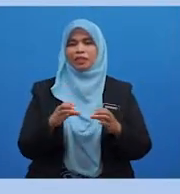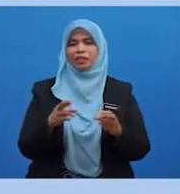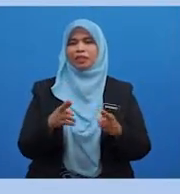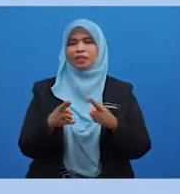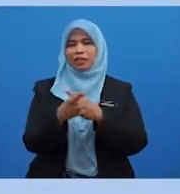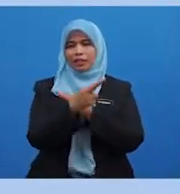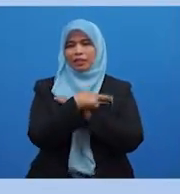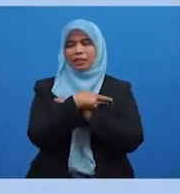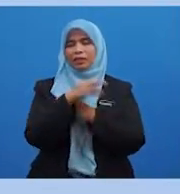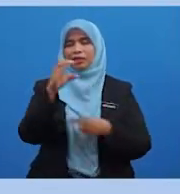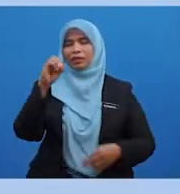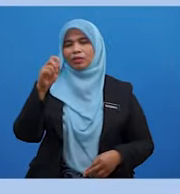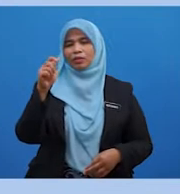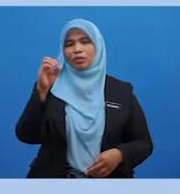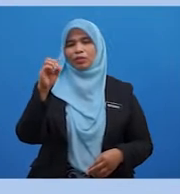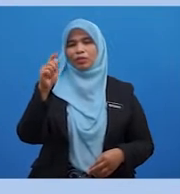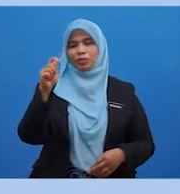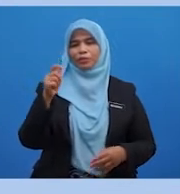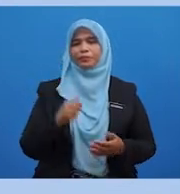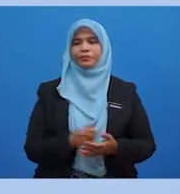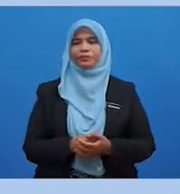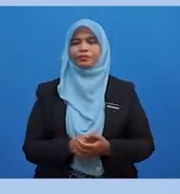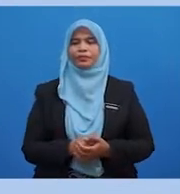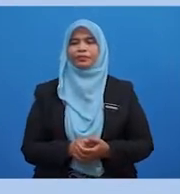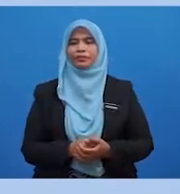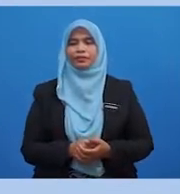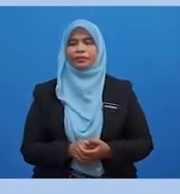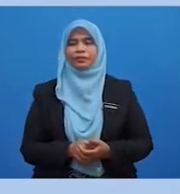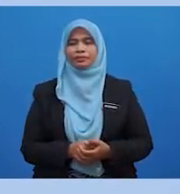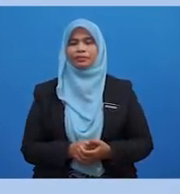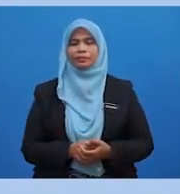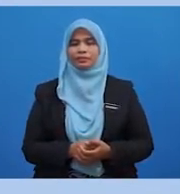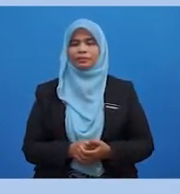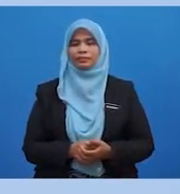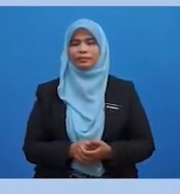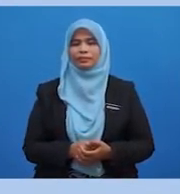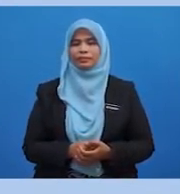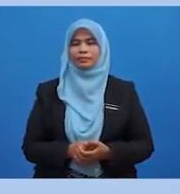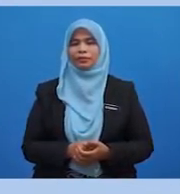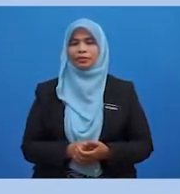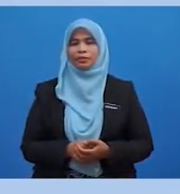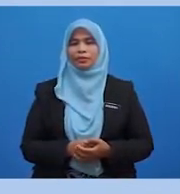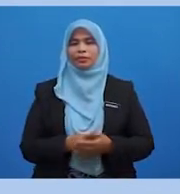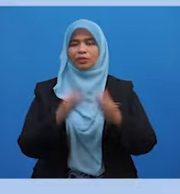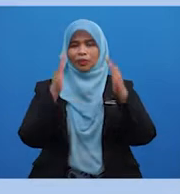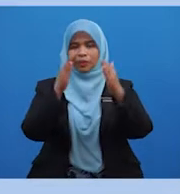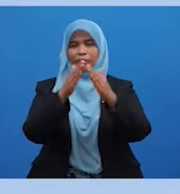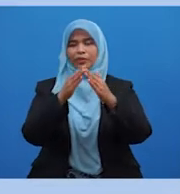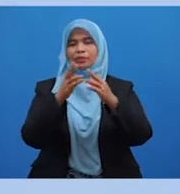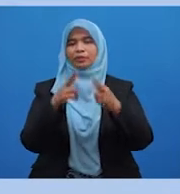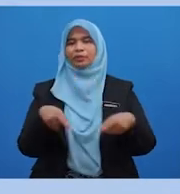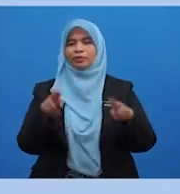kerana kedua-duanya menghasilkan tindak balas relaksasi pada otot. Tumpuan utama